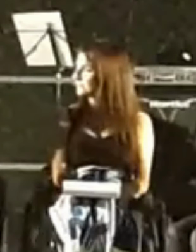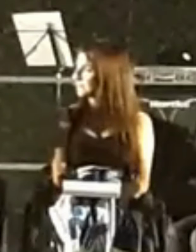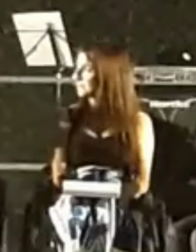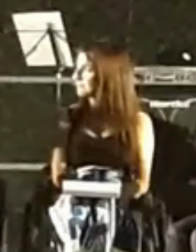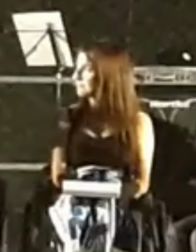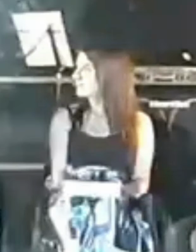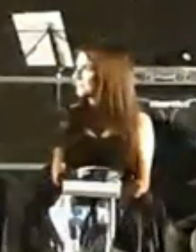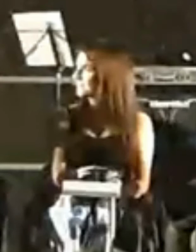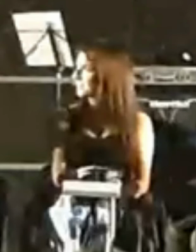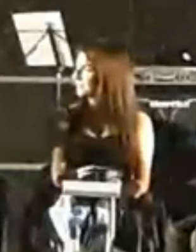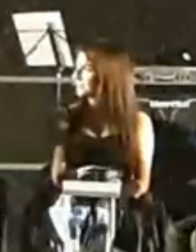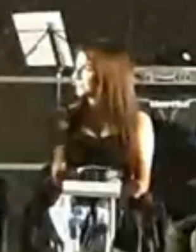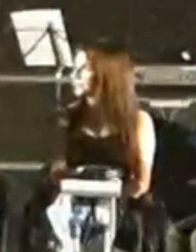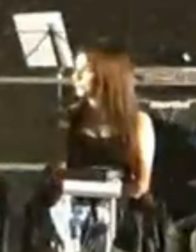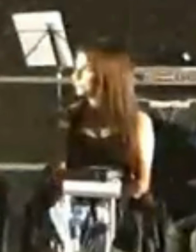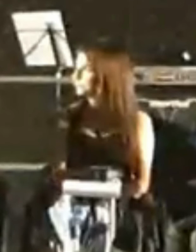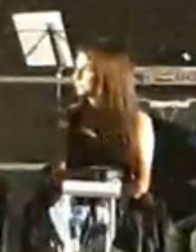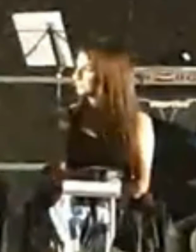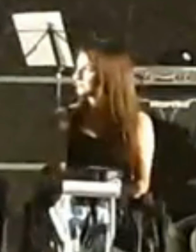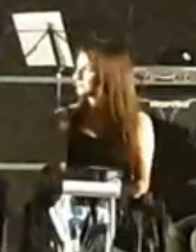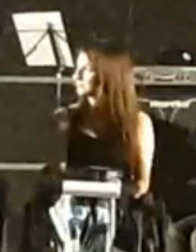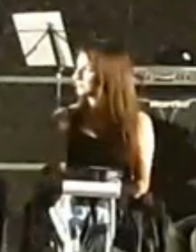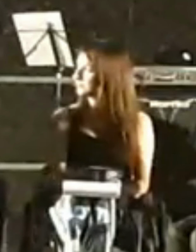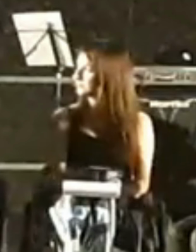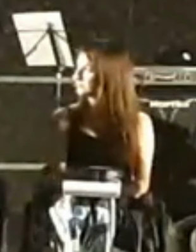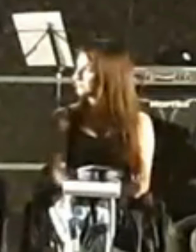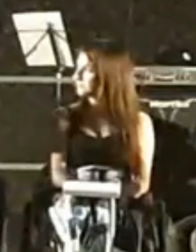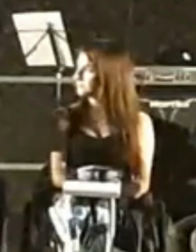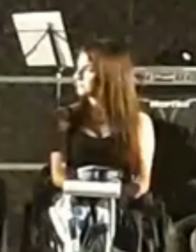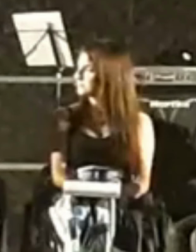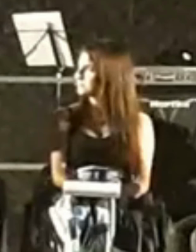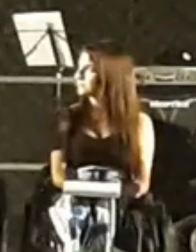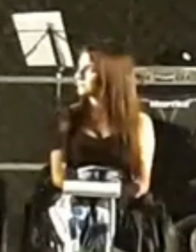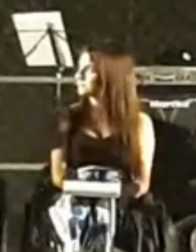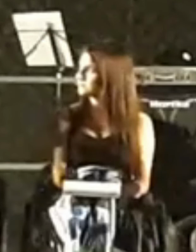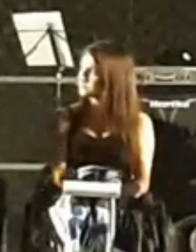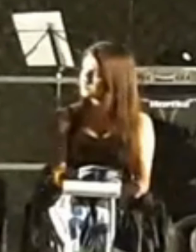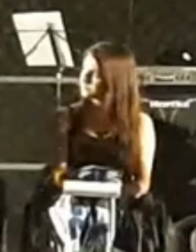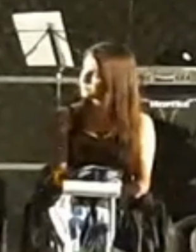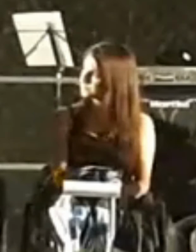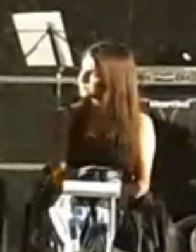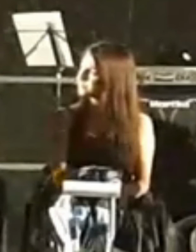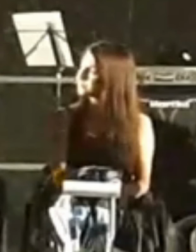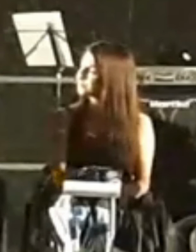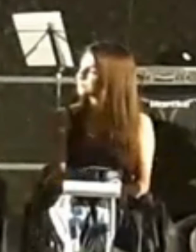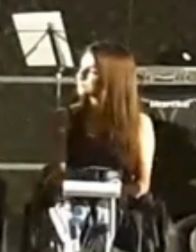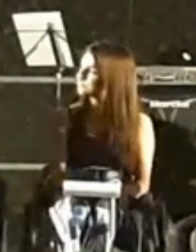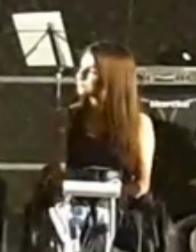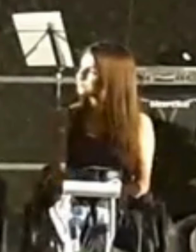mi disse, guardi sindaco, a noi serve un quarto d'ora in più. E io dicevo, ma Nicola, ma un quarto